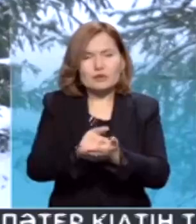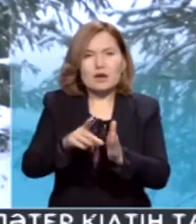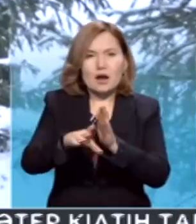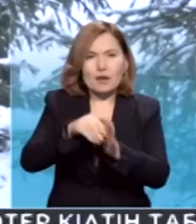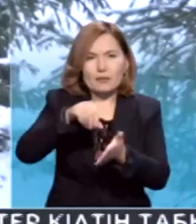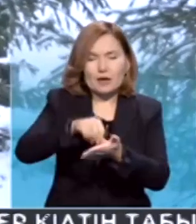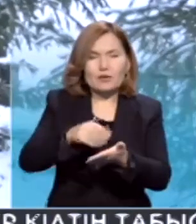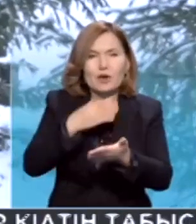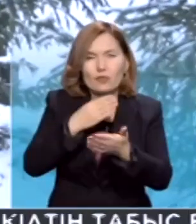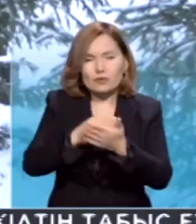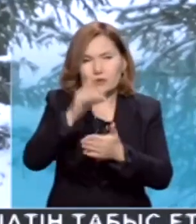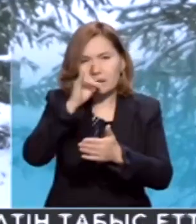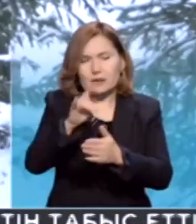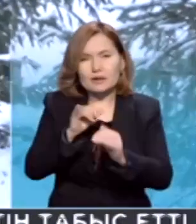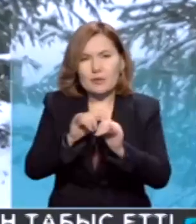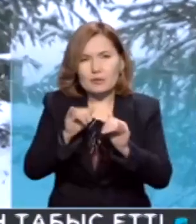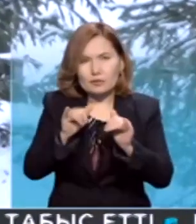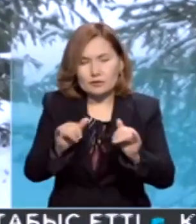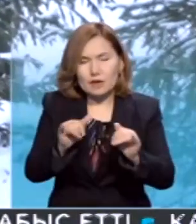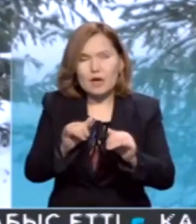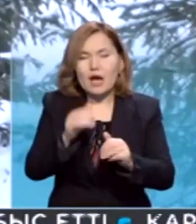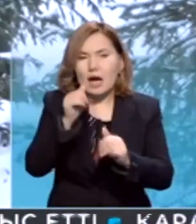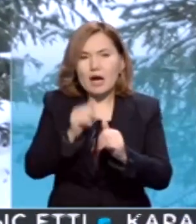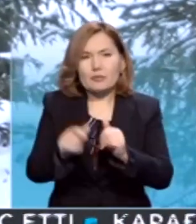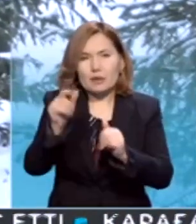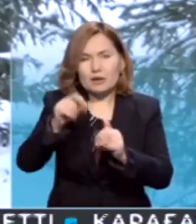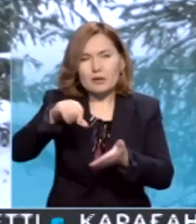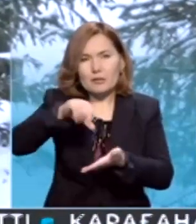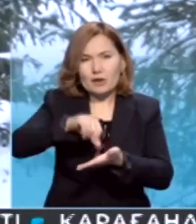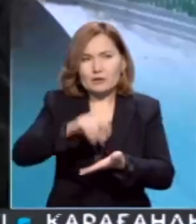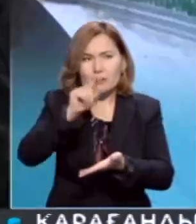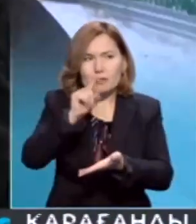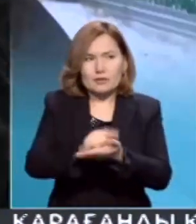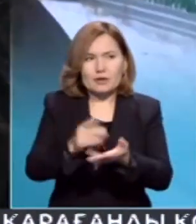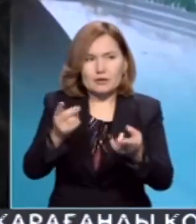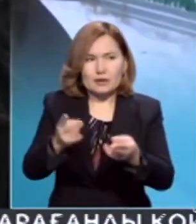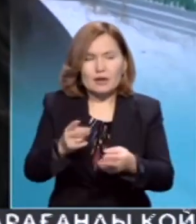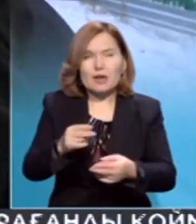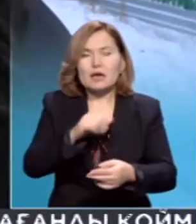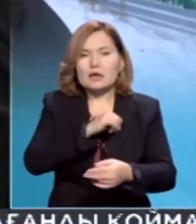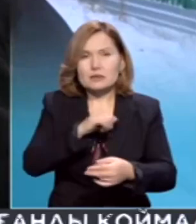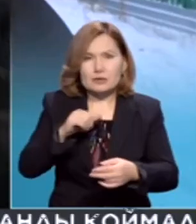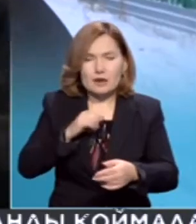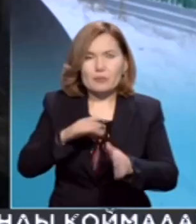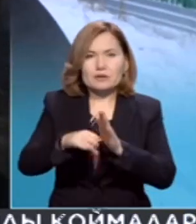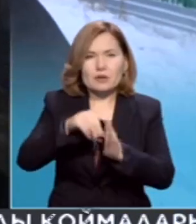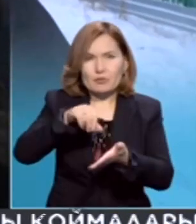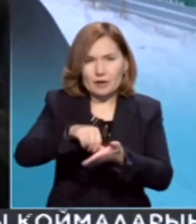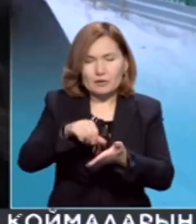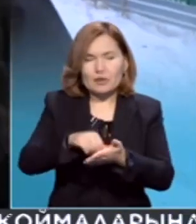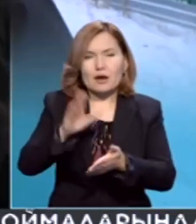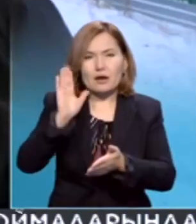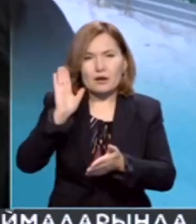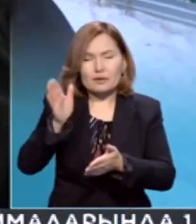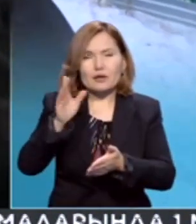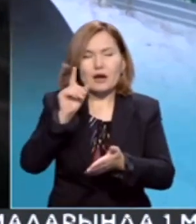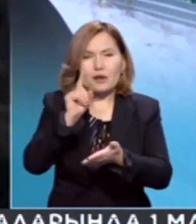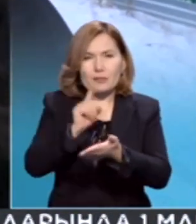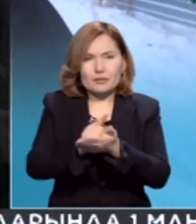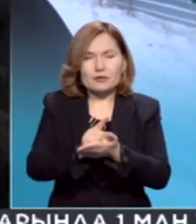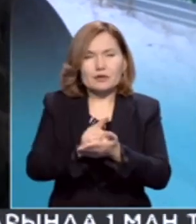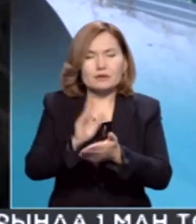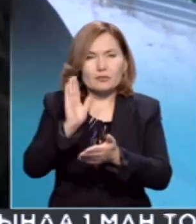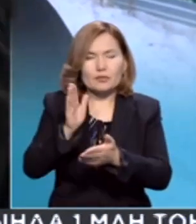өз елінің дамуына үлес қосудың бір жолы деп ойлаймын. Өзім сайлауға барамын және қатысамын. Барша